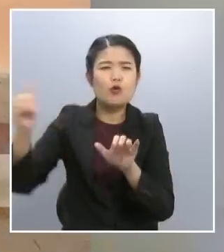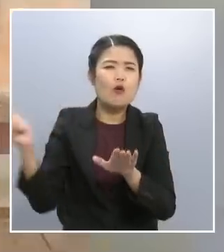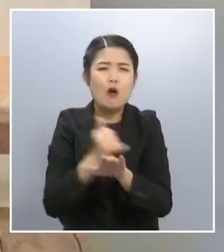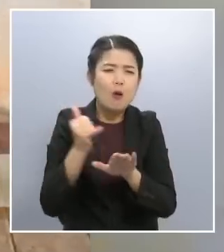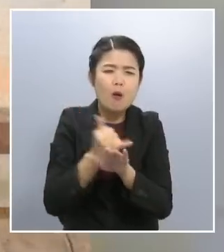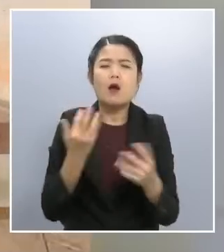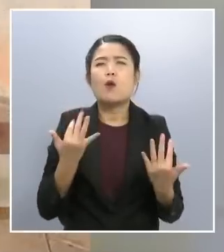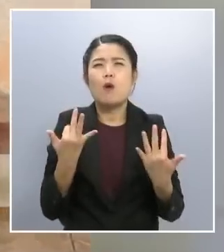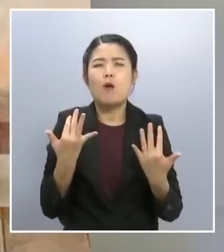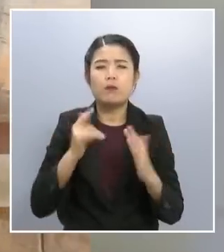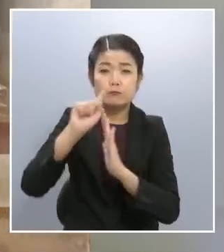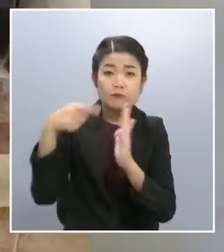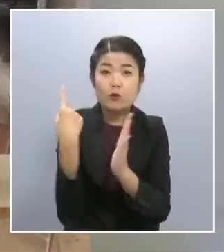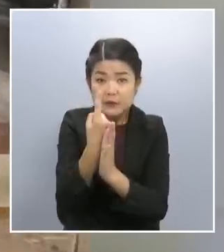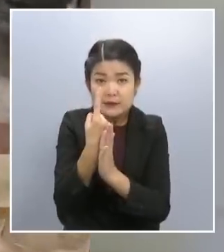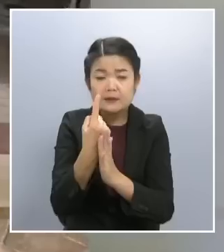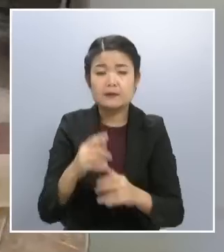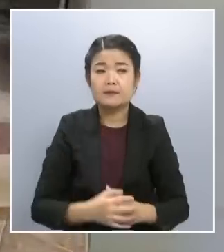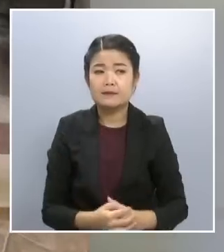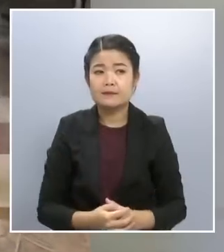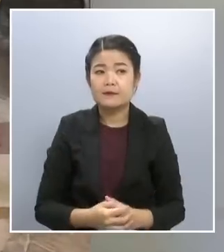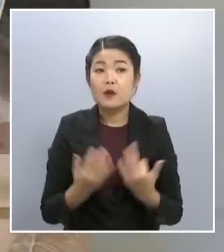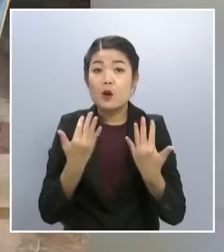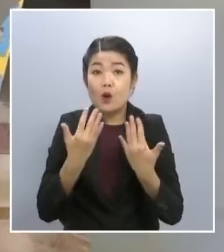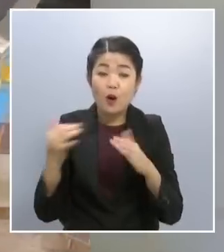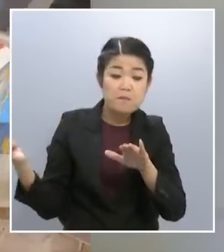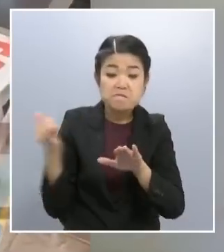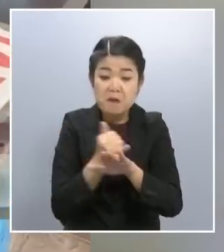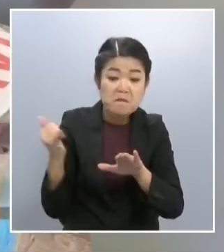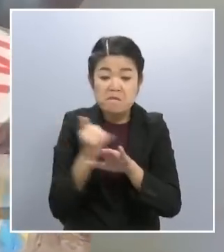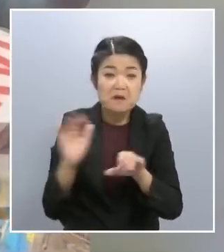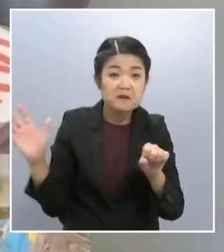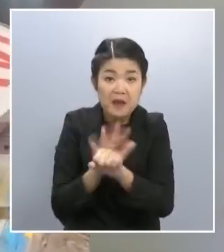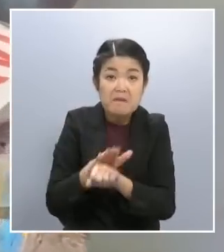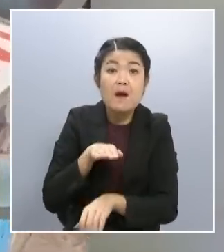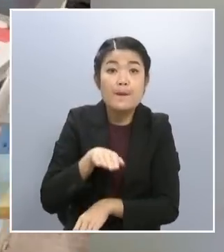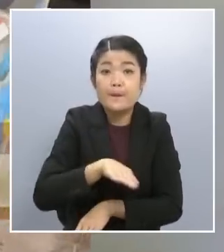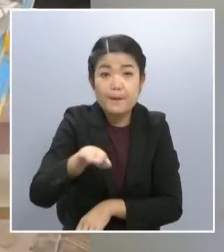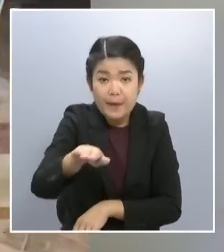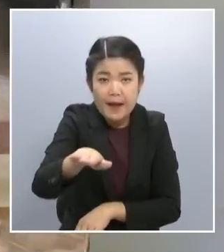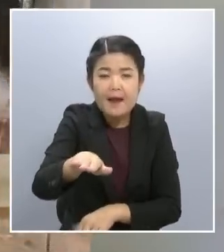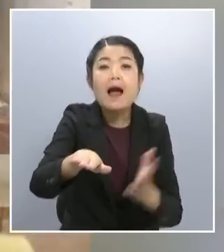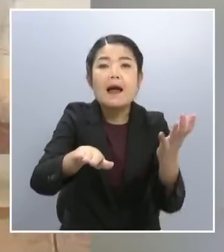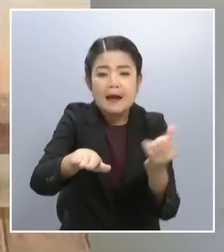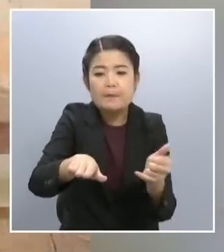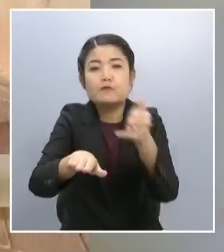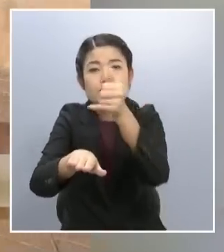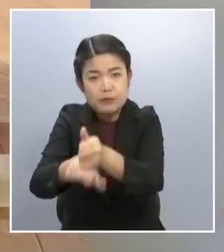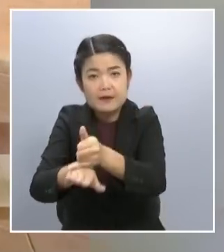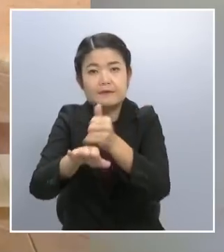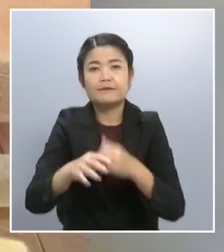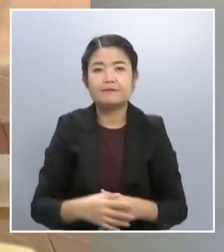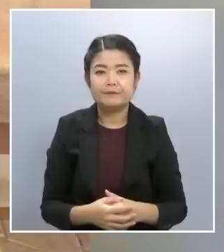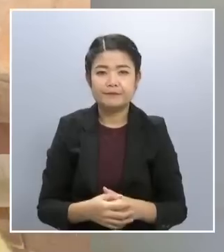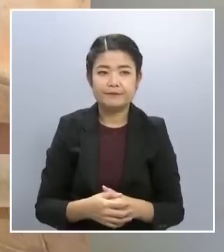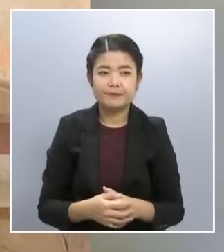ถึง 1ชั่วโมงข้อที่ 1รอให้ผู้โดยสารมากพอถึงออกแล้วไปรับผู้โดยสารต่อที่อาคารผู้โดยสารในประเทศจาก